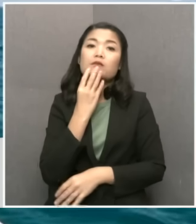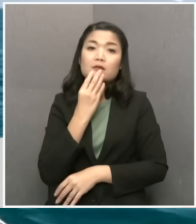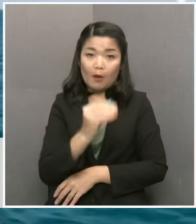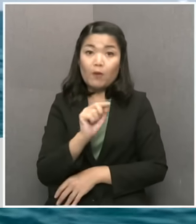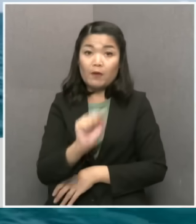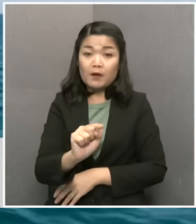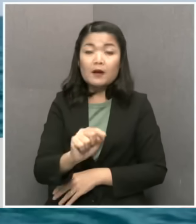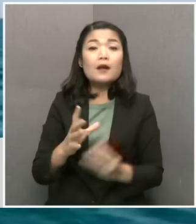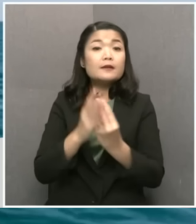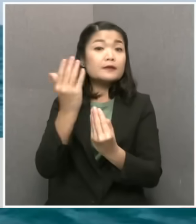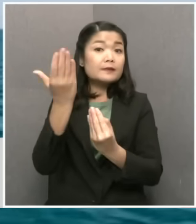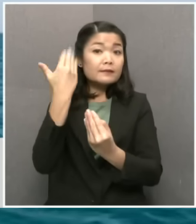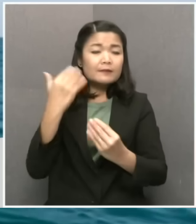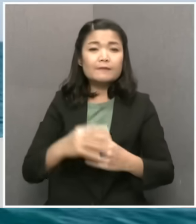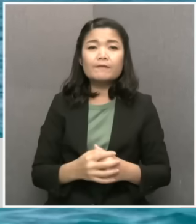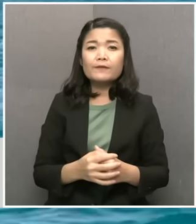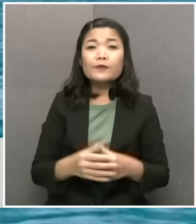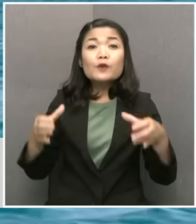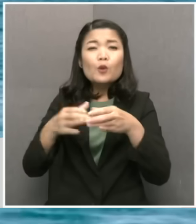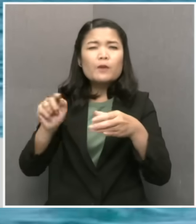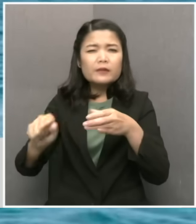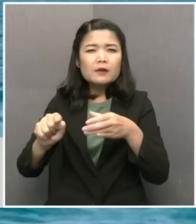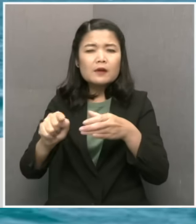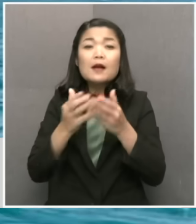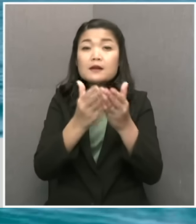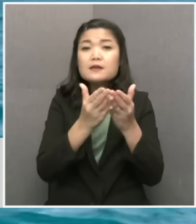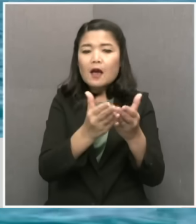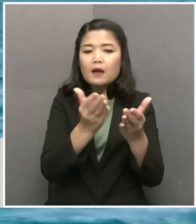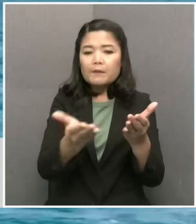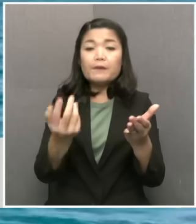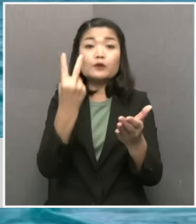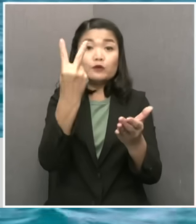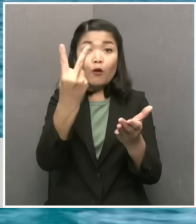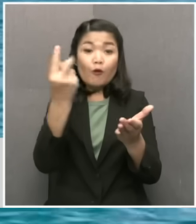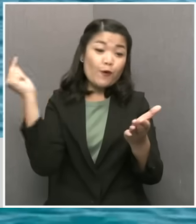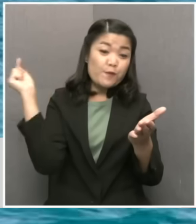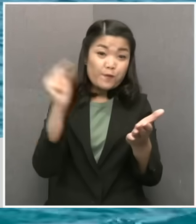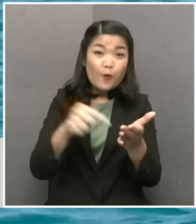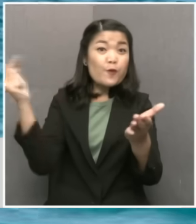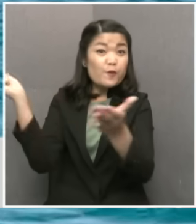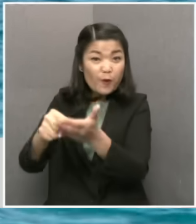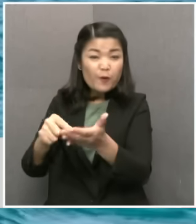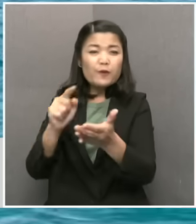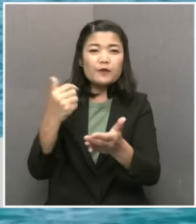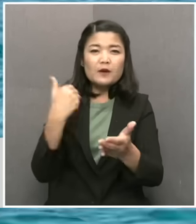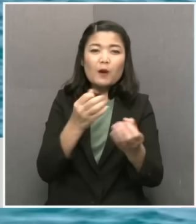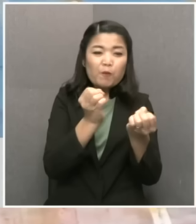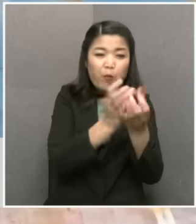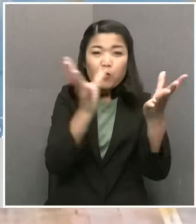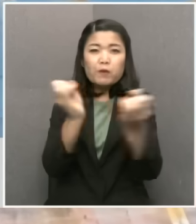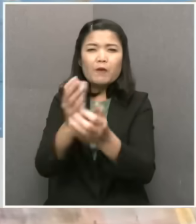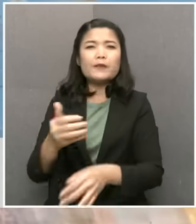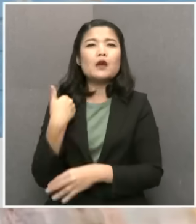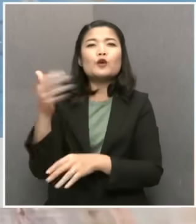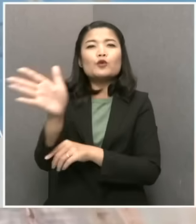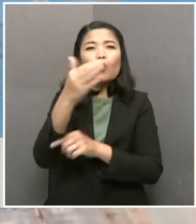มถึงเมื่อสัปดาห์ที่แล้วกบฏฮูตีทำการโจมตีเรือ2ลำนอกชายฝั่งของเยเมนรวมทั้งเรือที่ติดธงฮาม